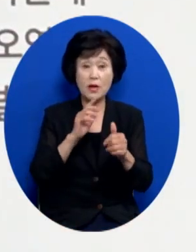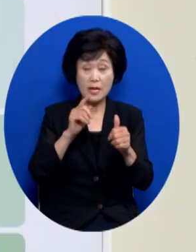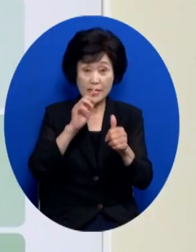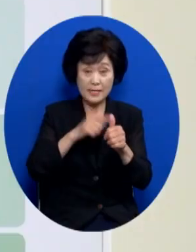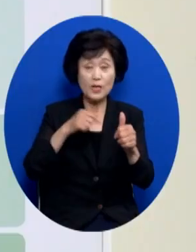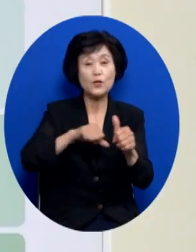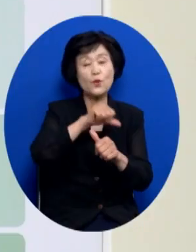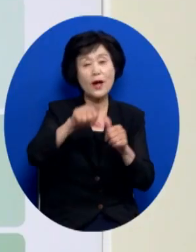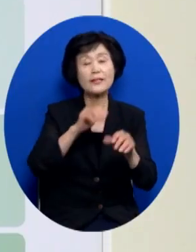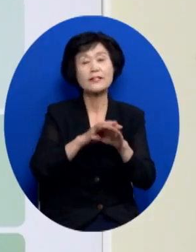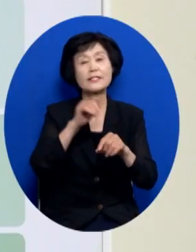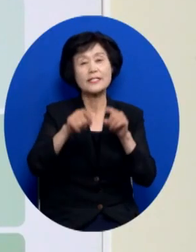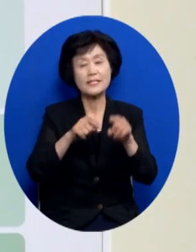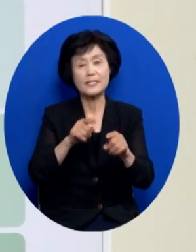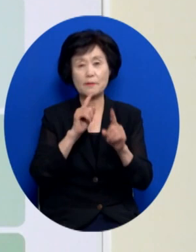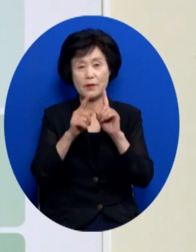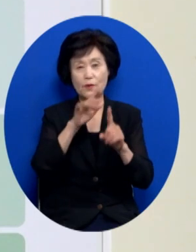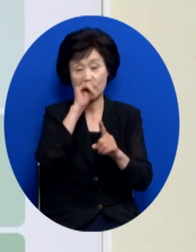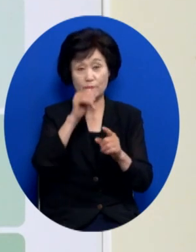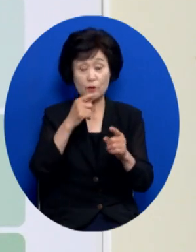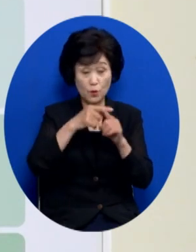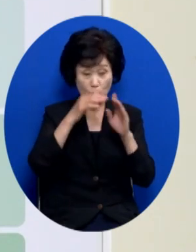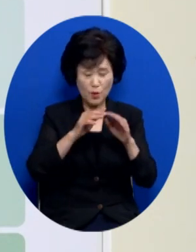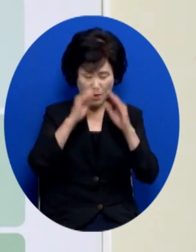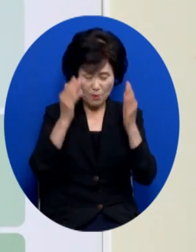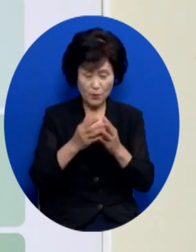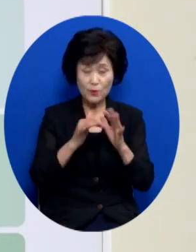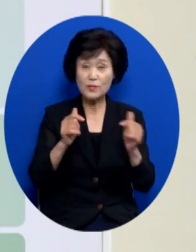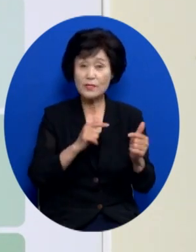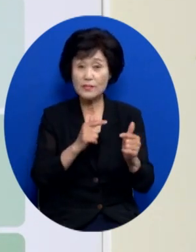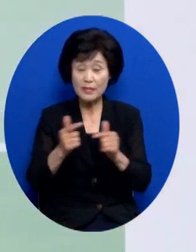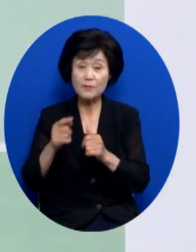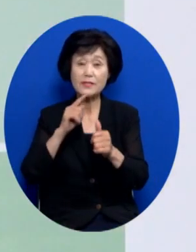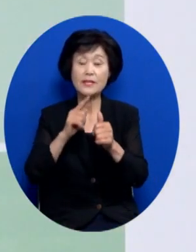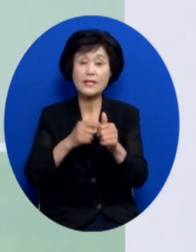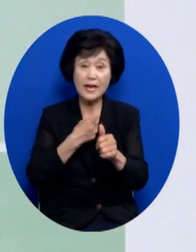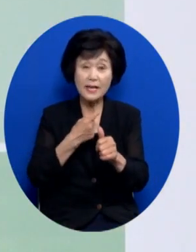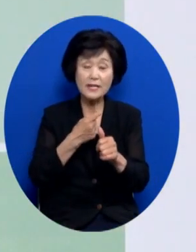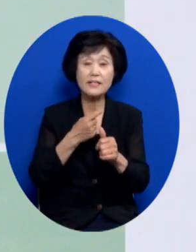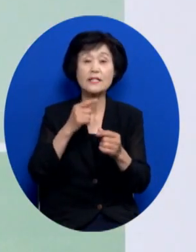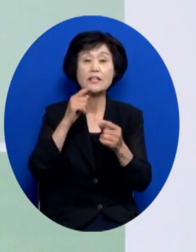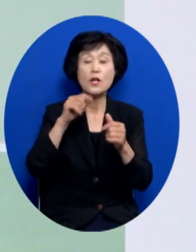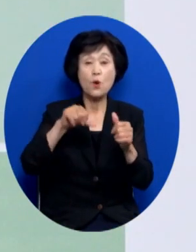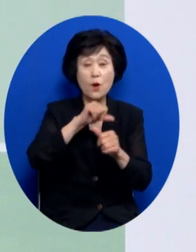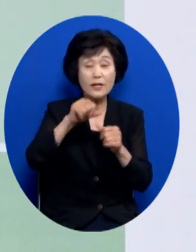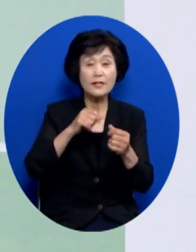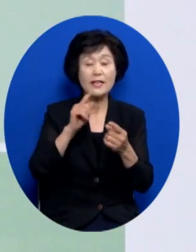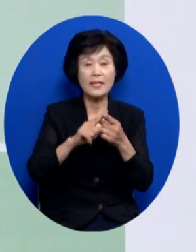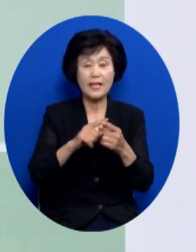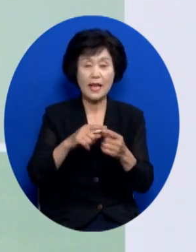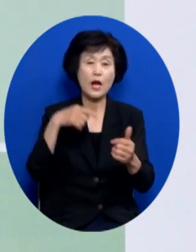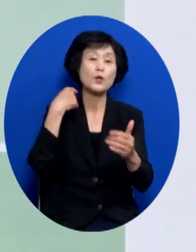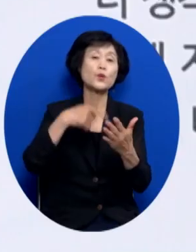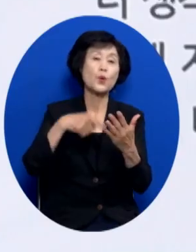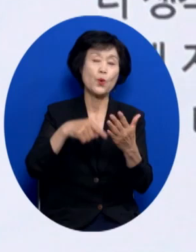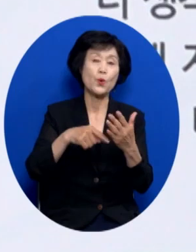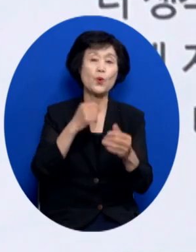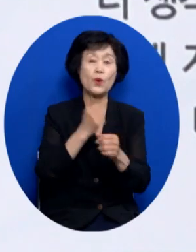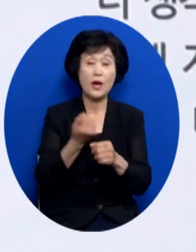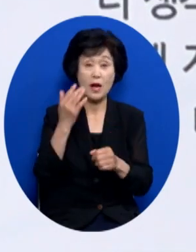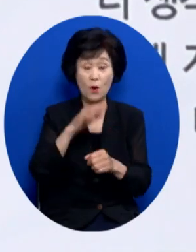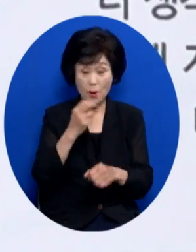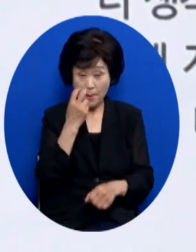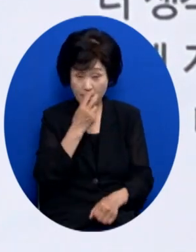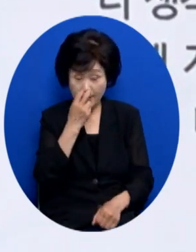제시됐습니다. 교회 내 모든 구성원의 자원순환 교육을 하고 지역 내 자연 생태계를 관찰